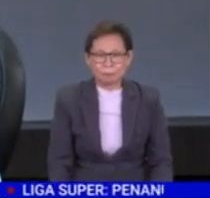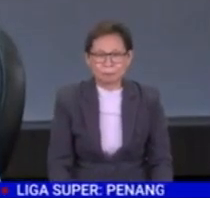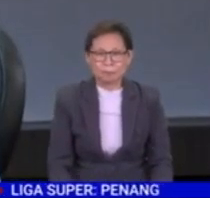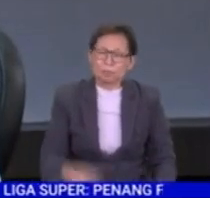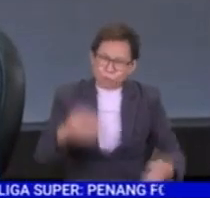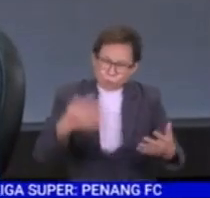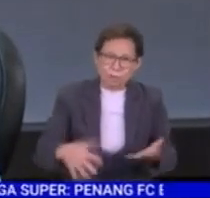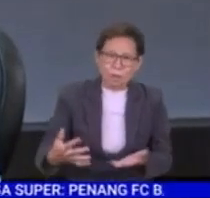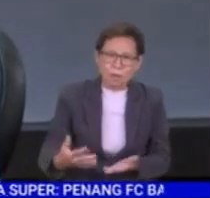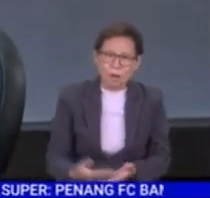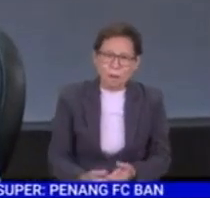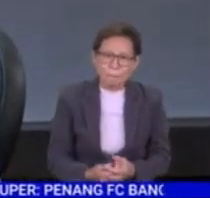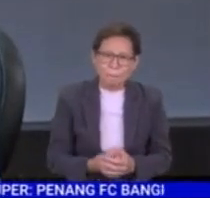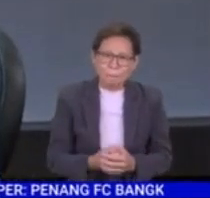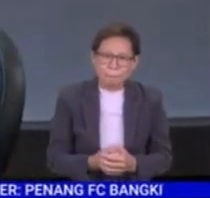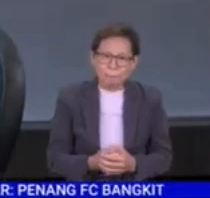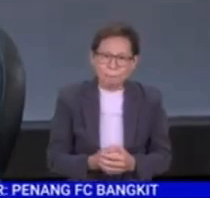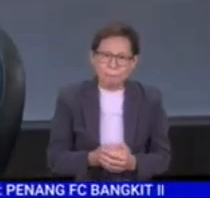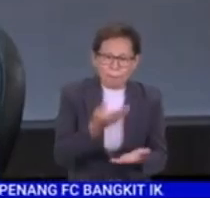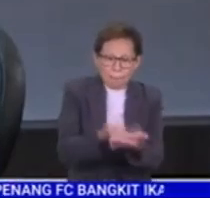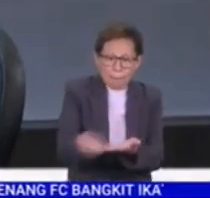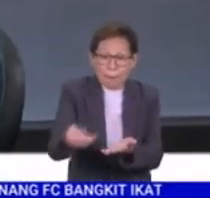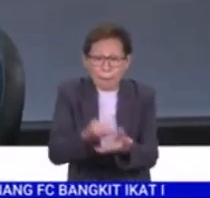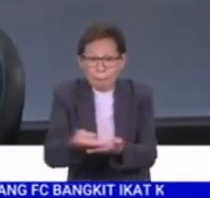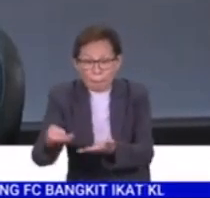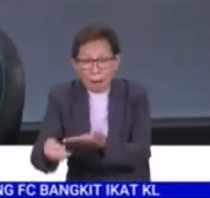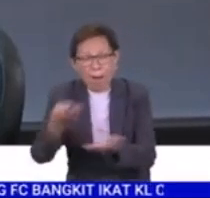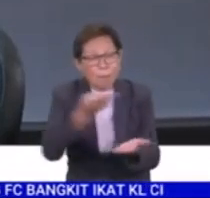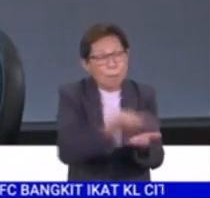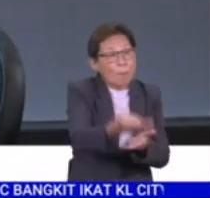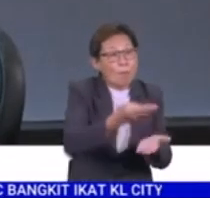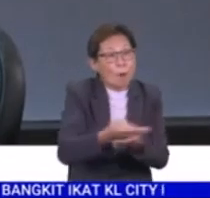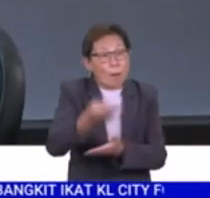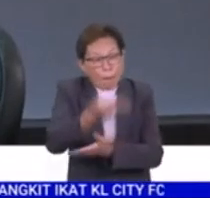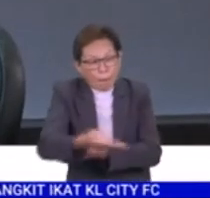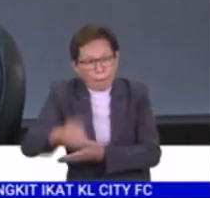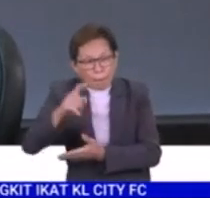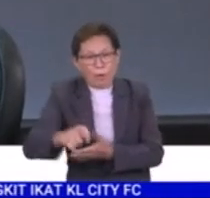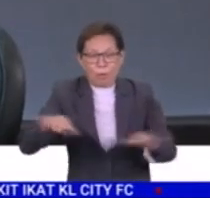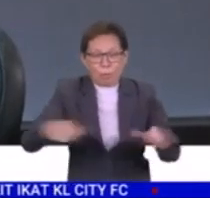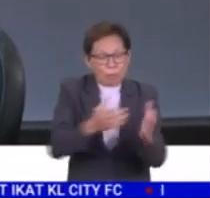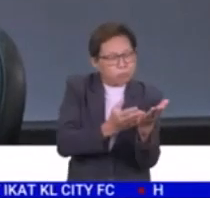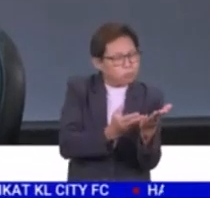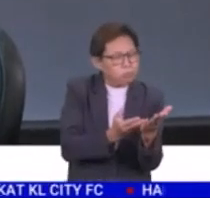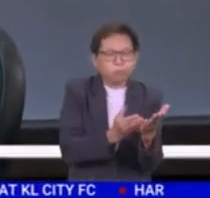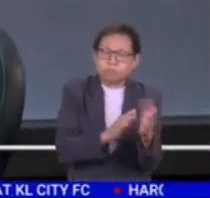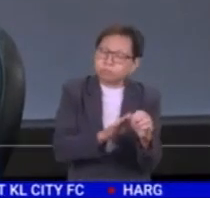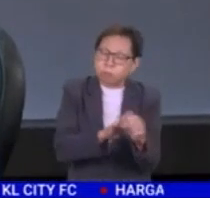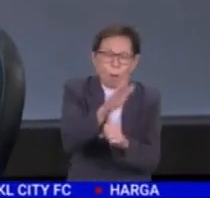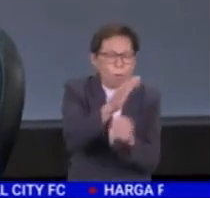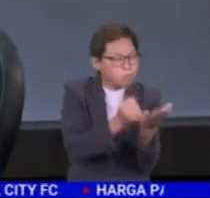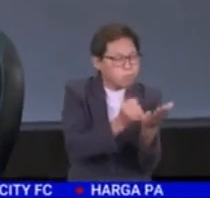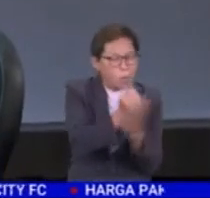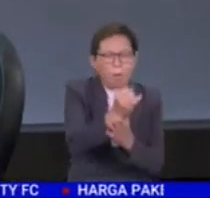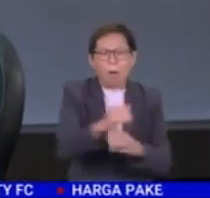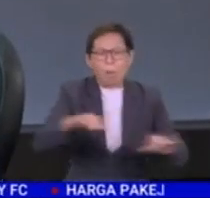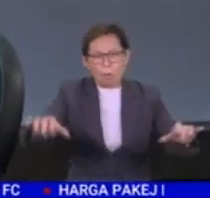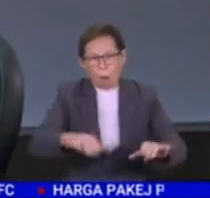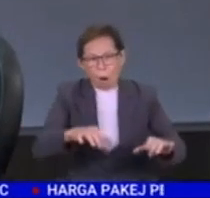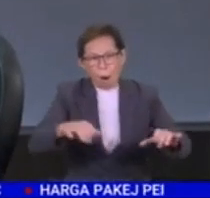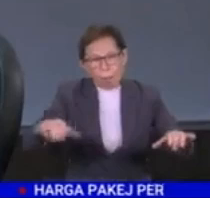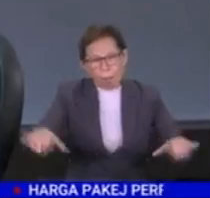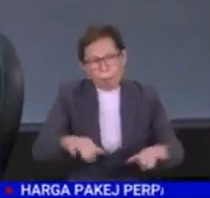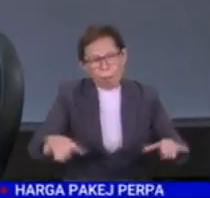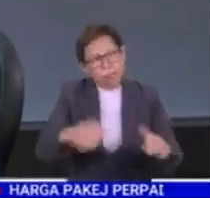Gairah perolehan ya, itu harus dilakukan dengan penuh ketelusan. Dari sisi pelaksanaannya, ia mungkin boleh take